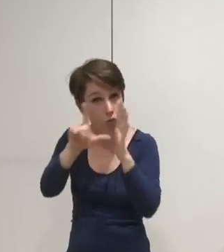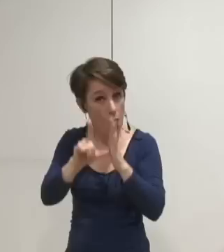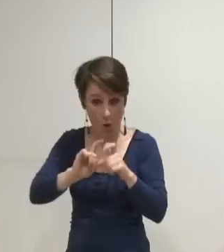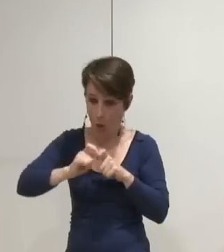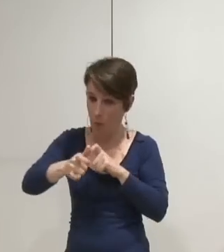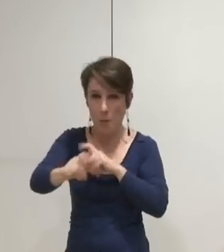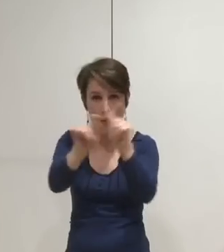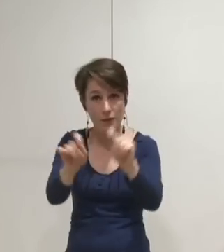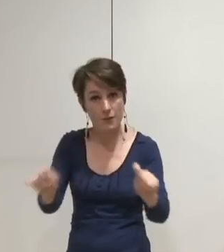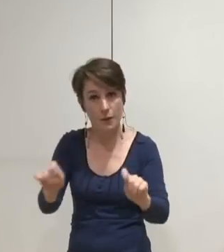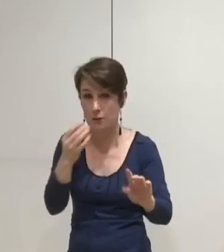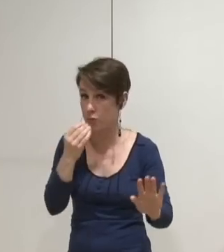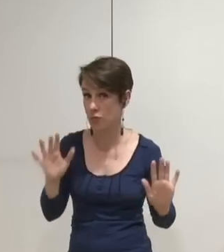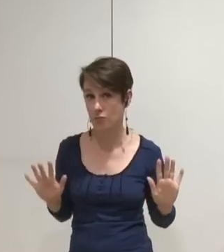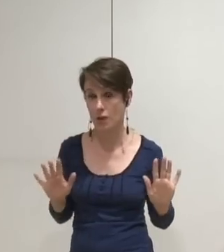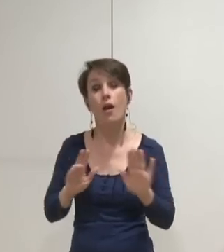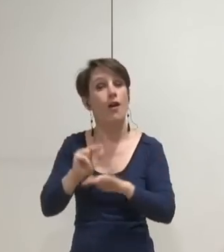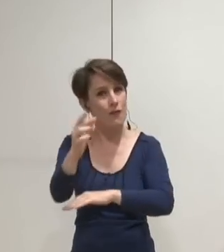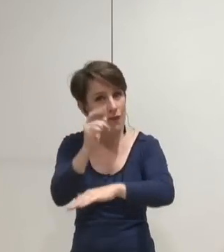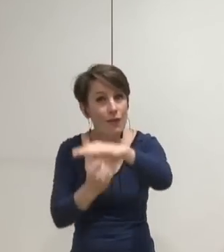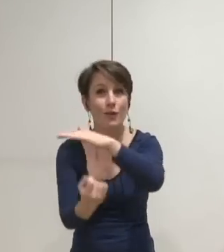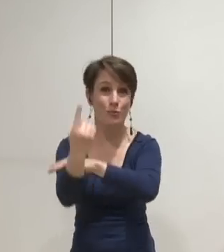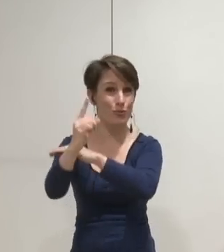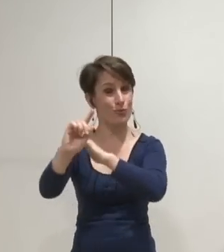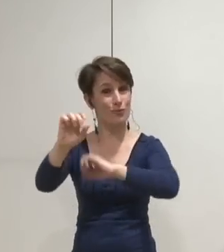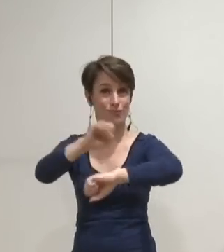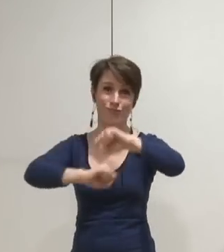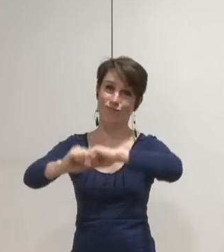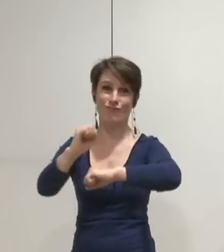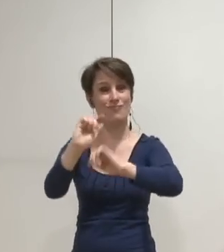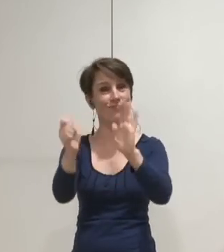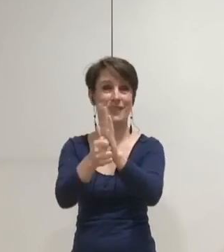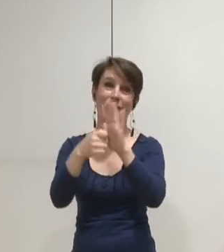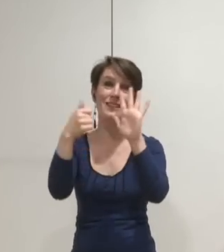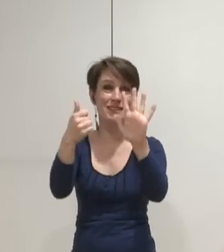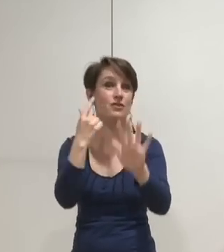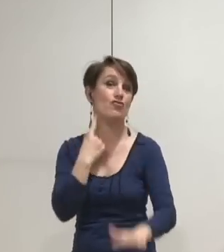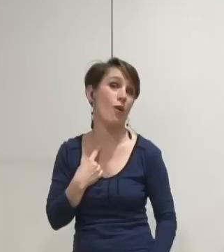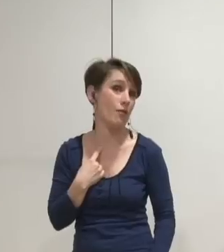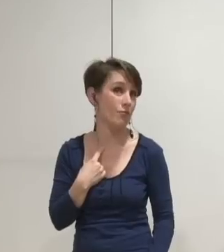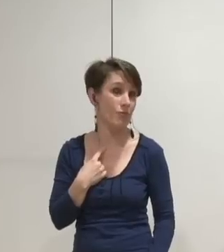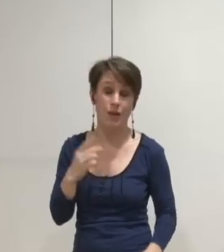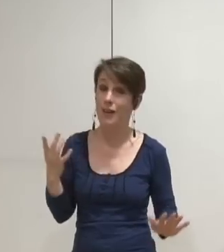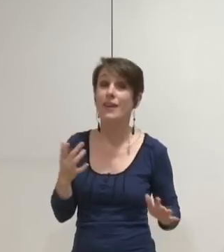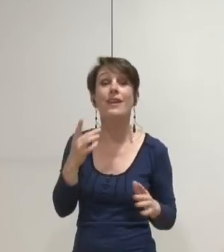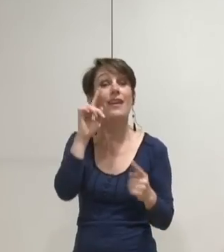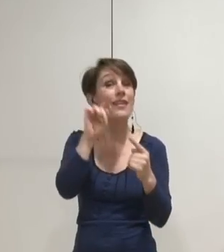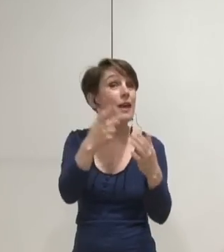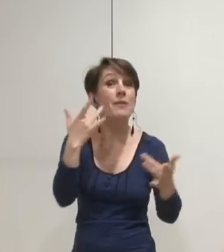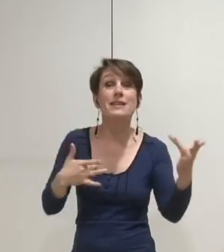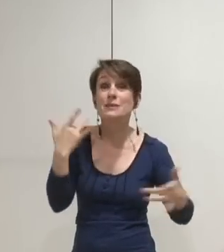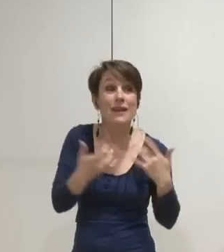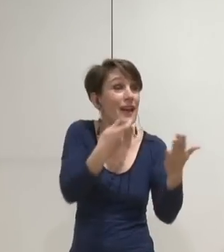et qui donc verront jour le 6 juin et pour ces achats de spectacles ça continuera à être le cas et nous